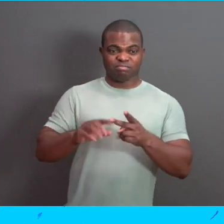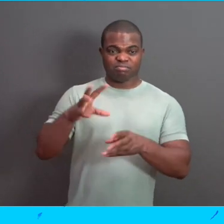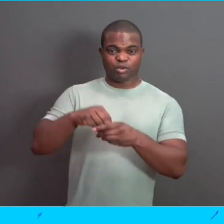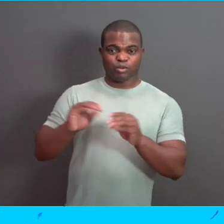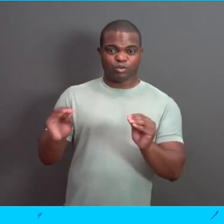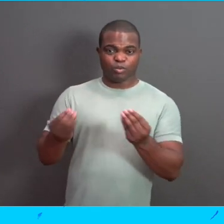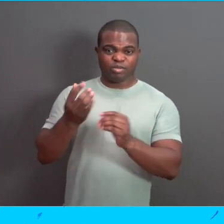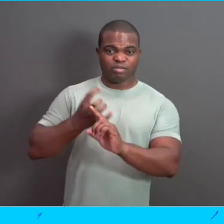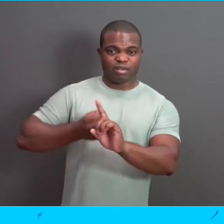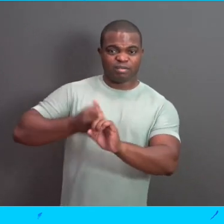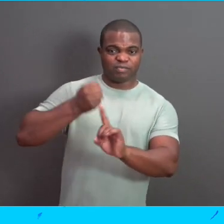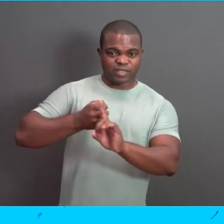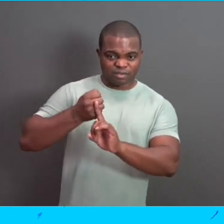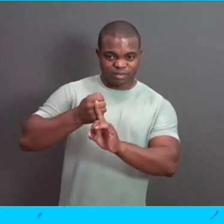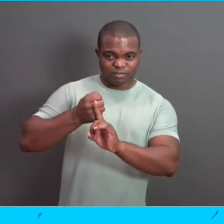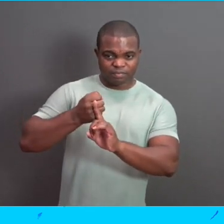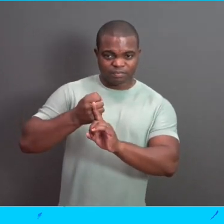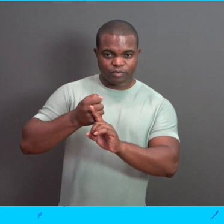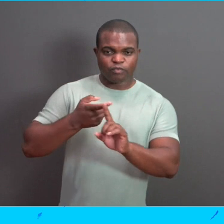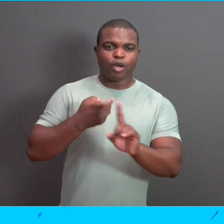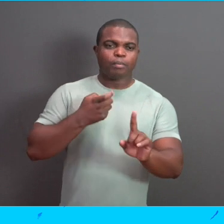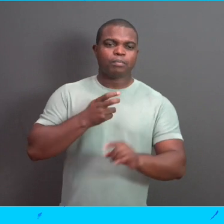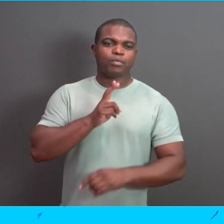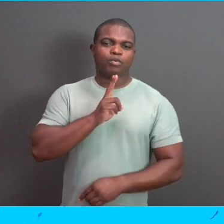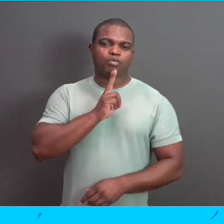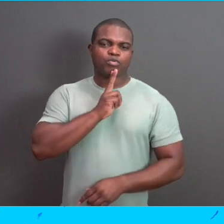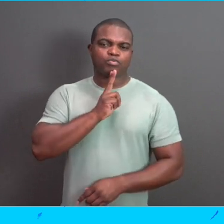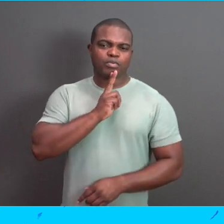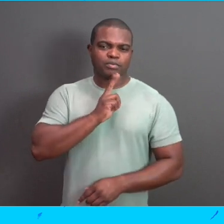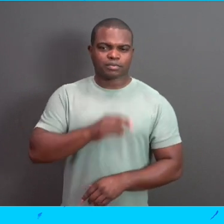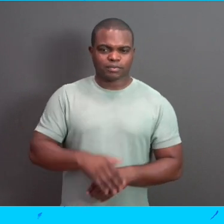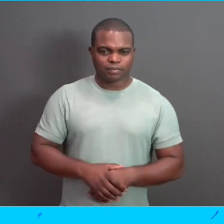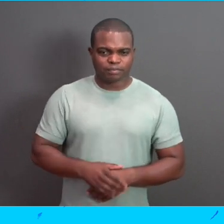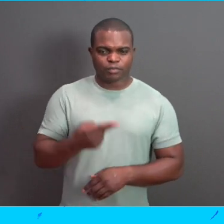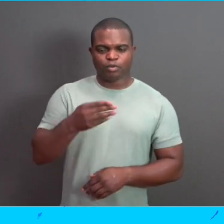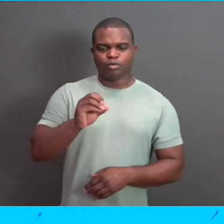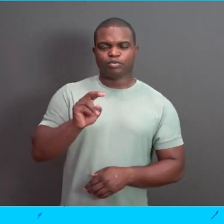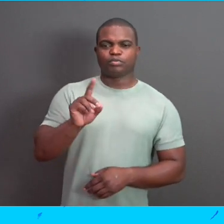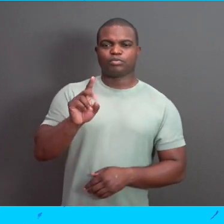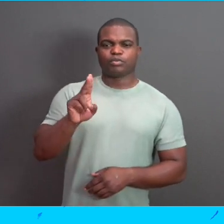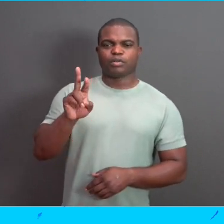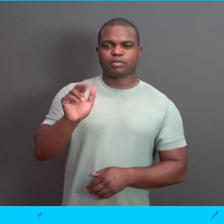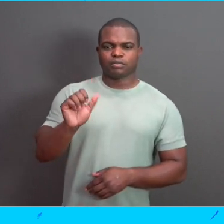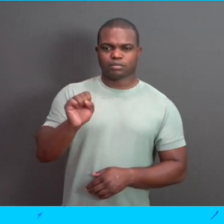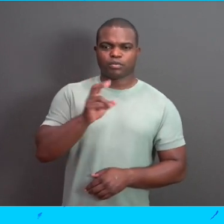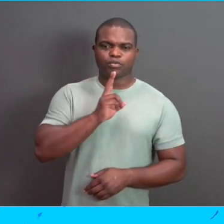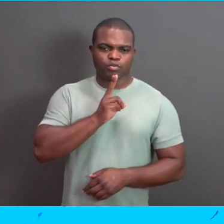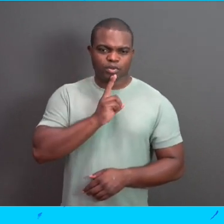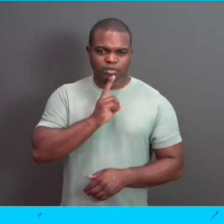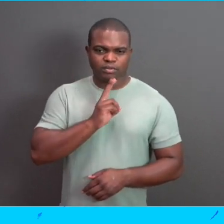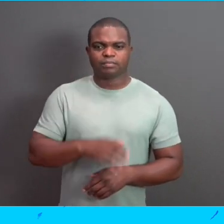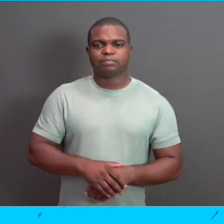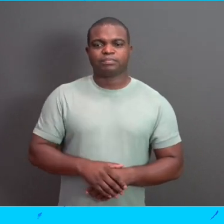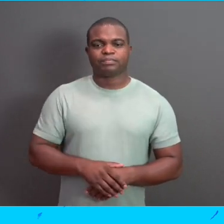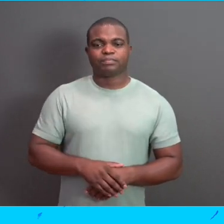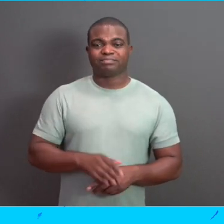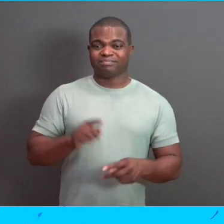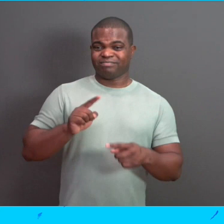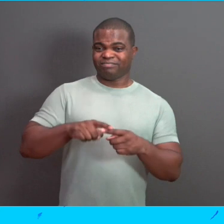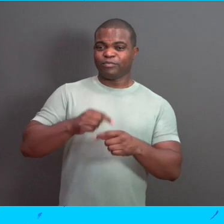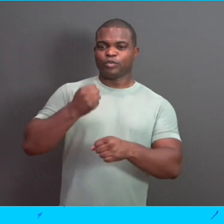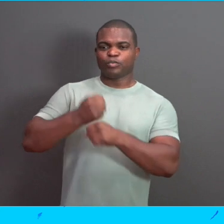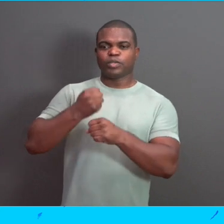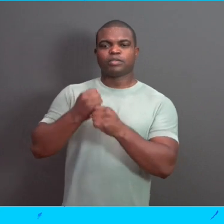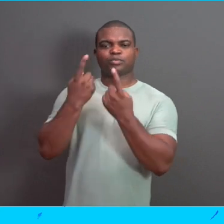d'Honduras. Jeffrey a beaucoup d'expertise en droits de l'homme et